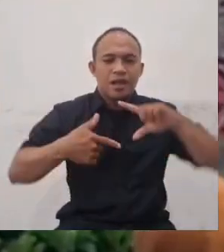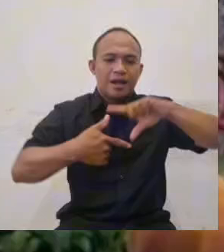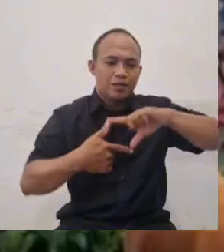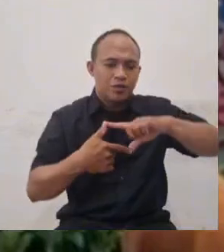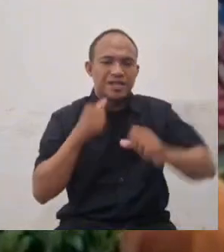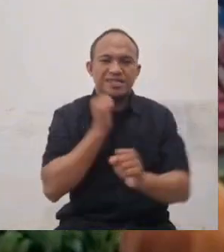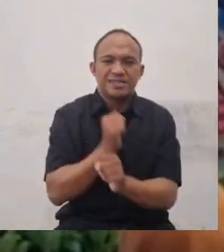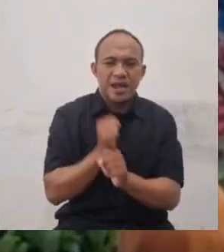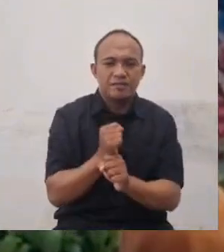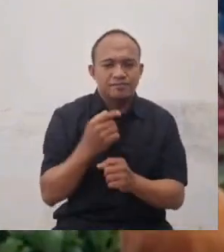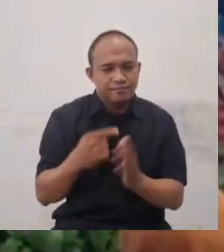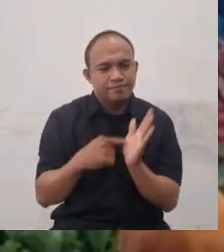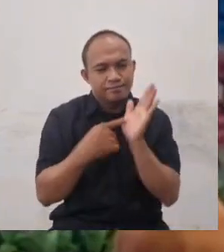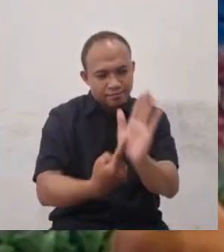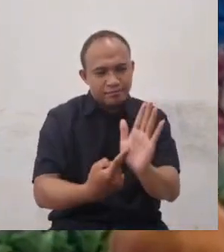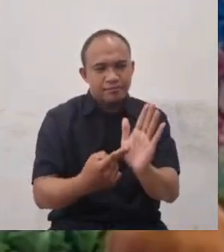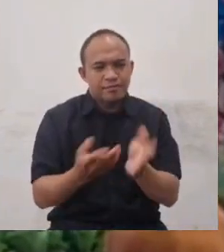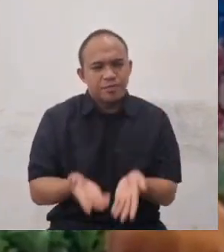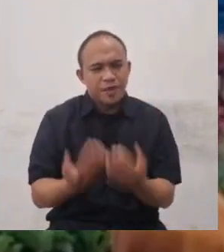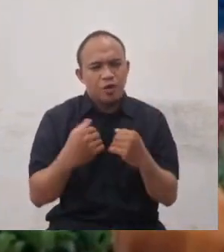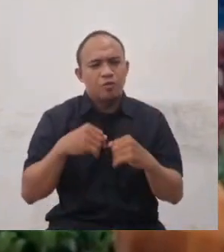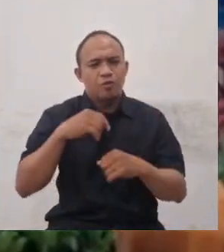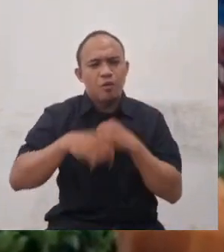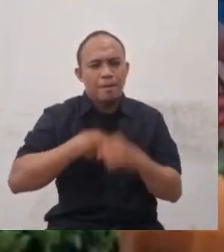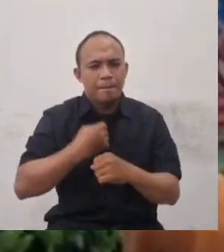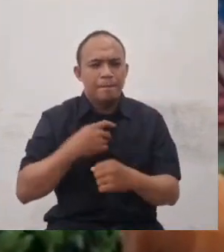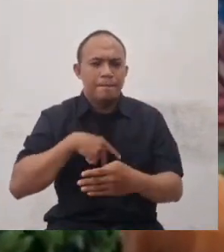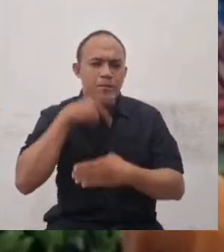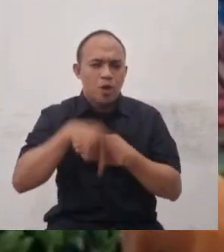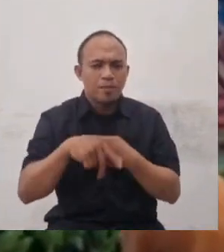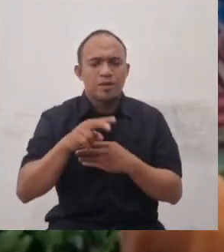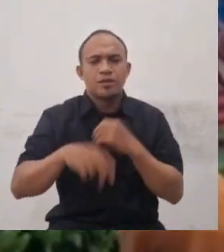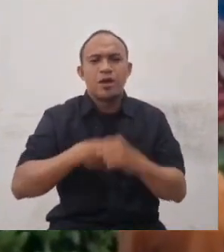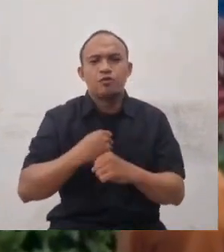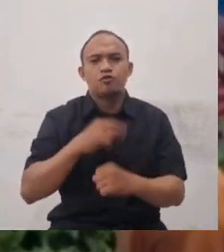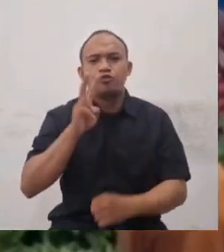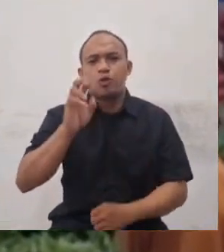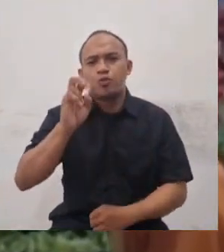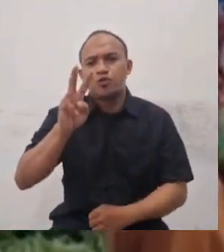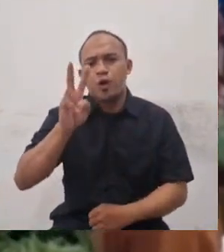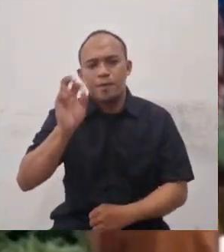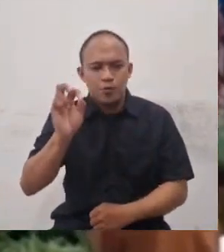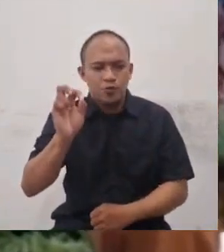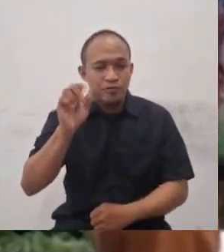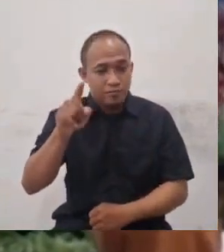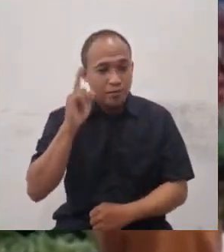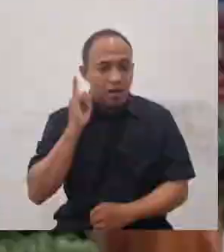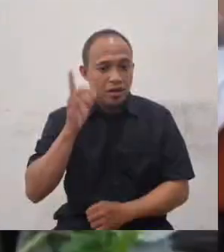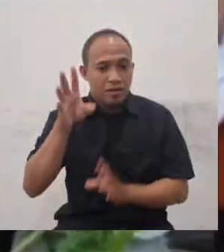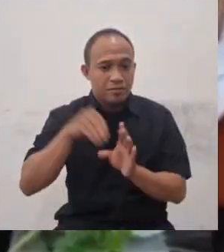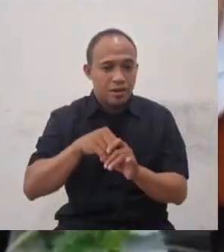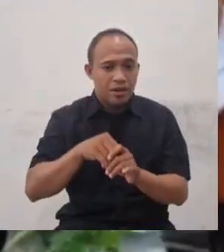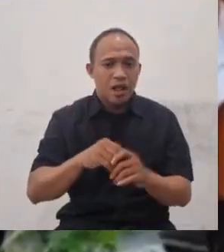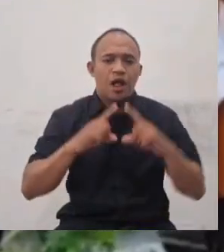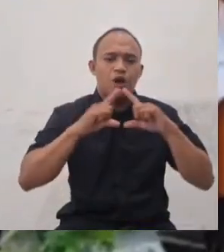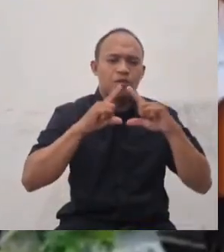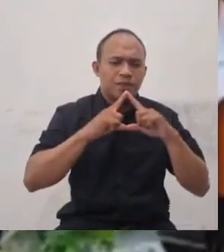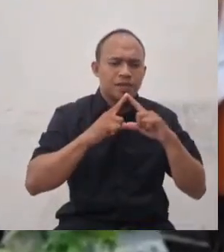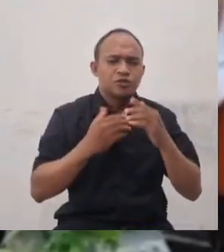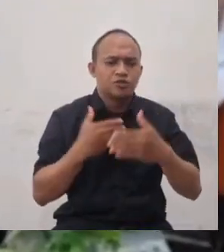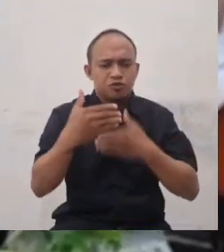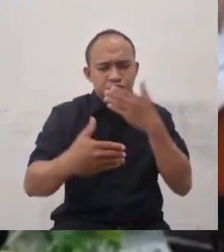Kartu Prakerja sejak bergulirnya program ini di tahun 2020, berpesan kepada para alumni untuk